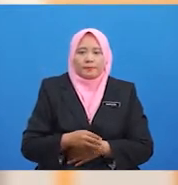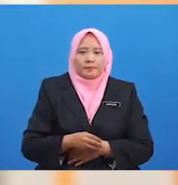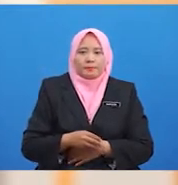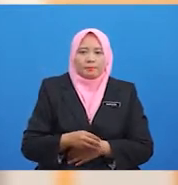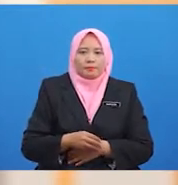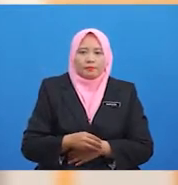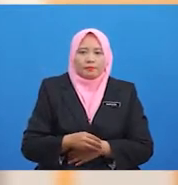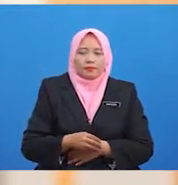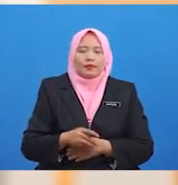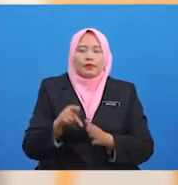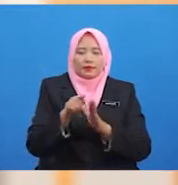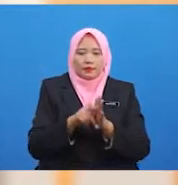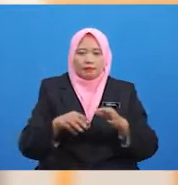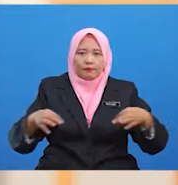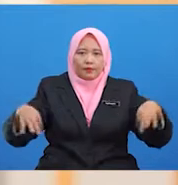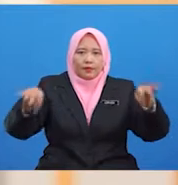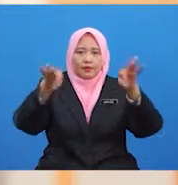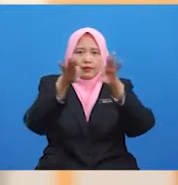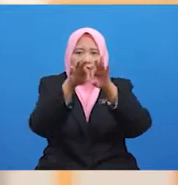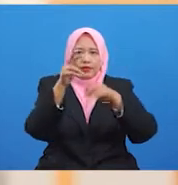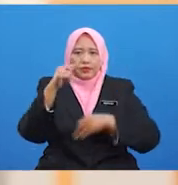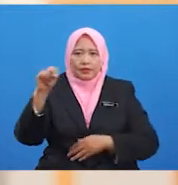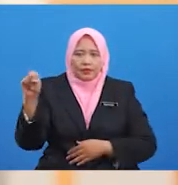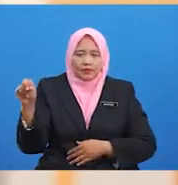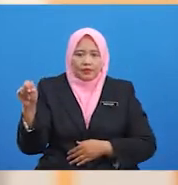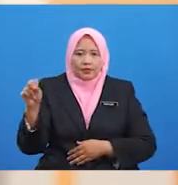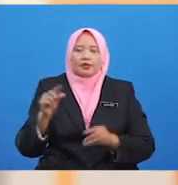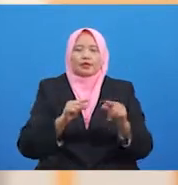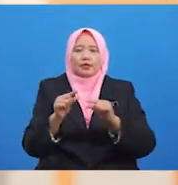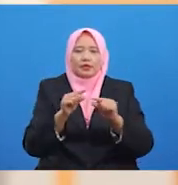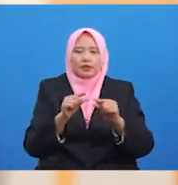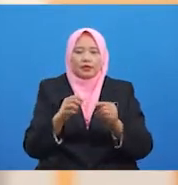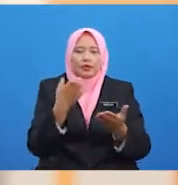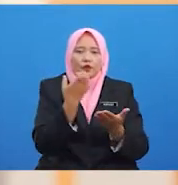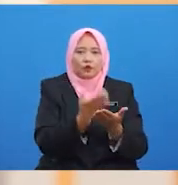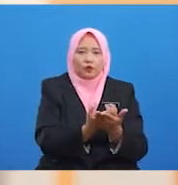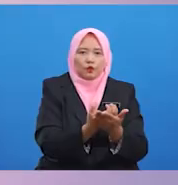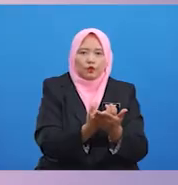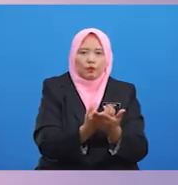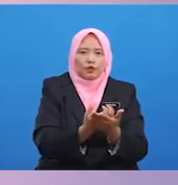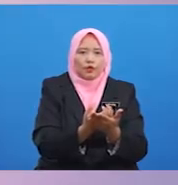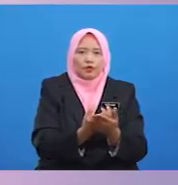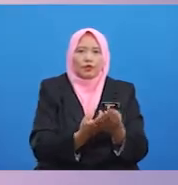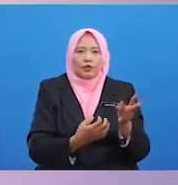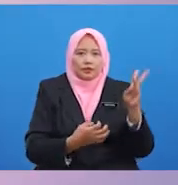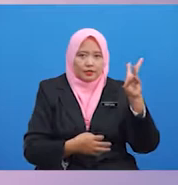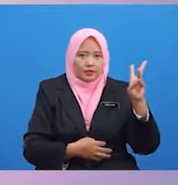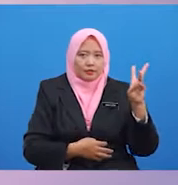teruskan dengan kepentingan kegiatan ekonomi yang keenam, iaitu